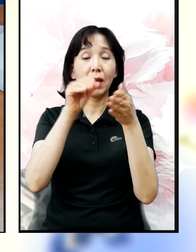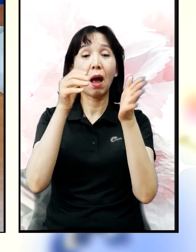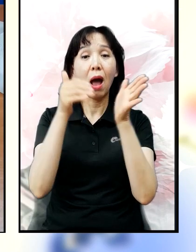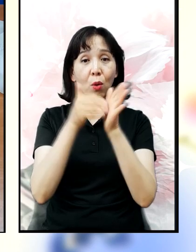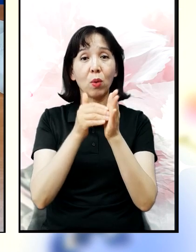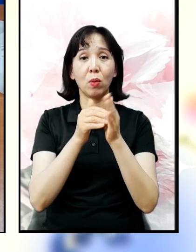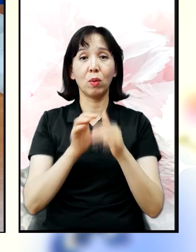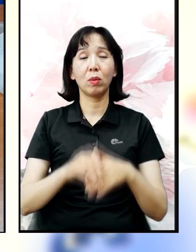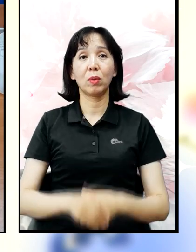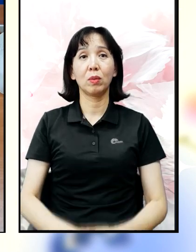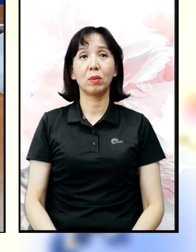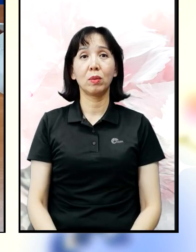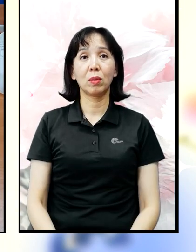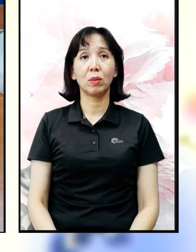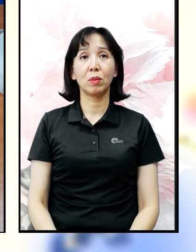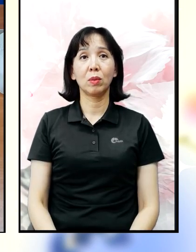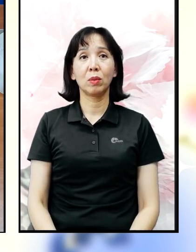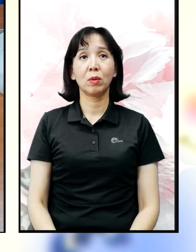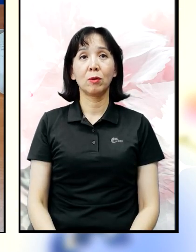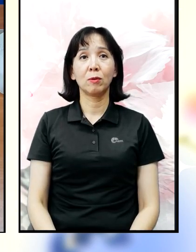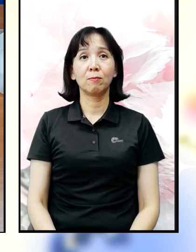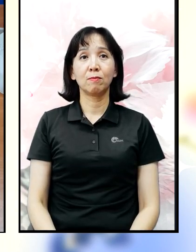붙여주시고